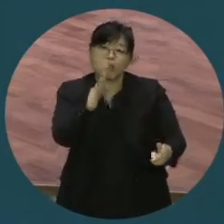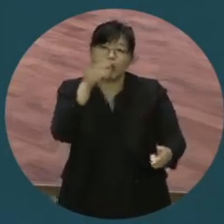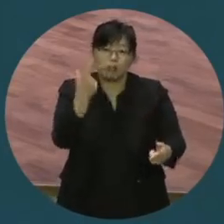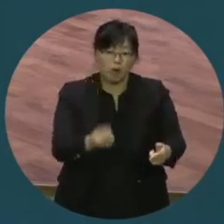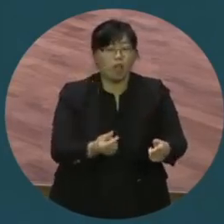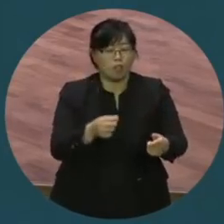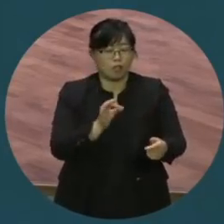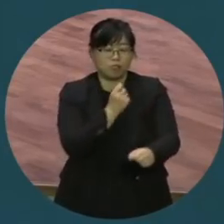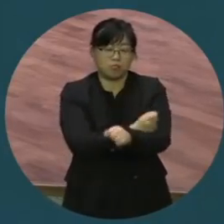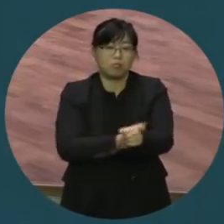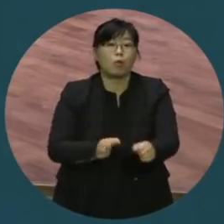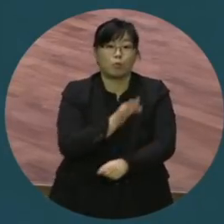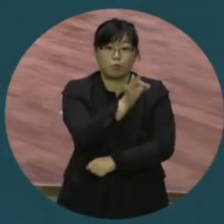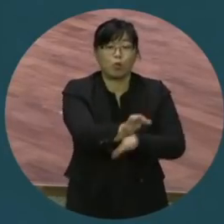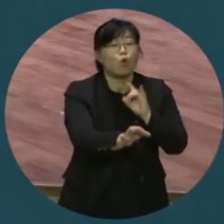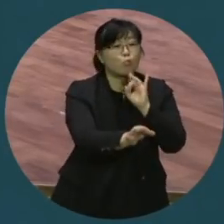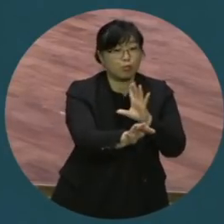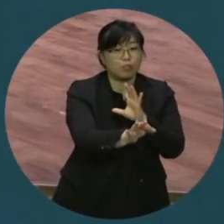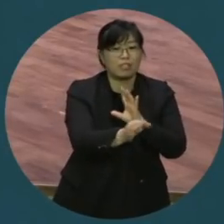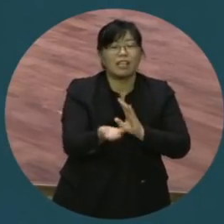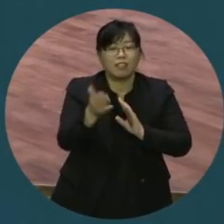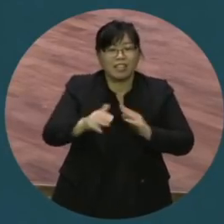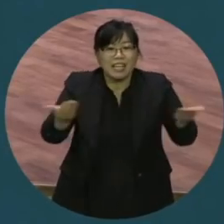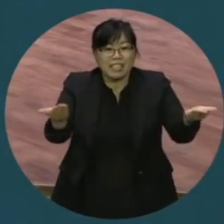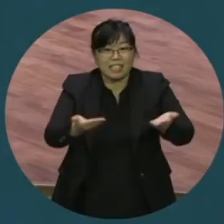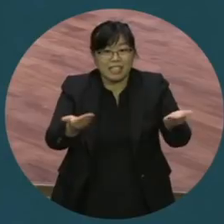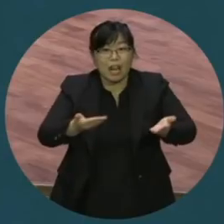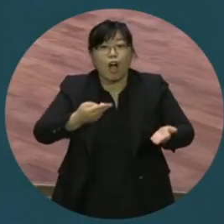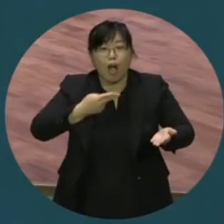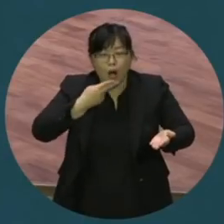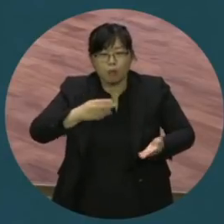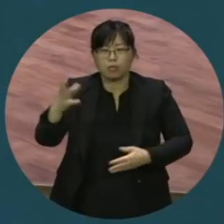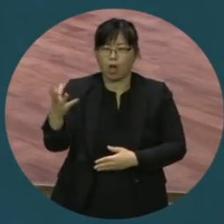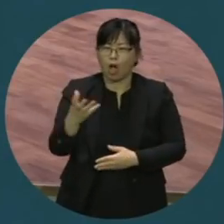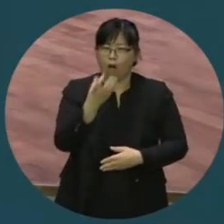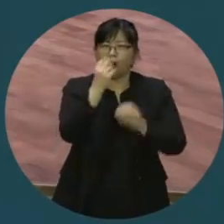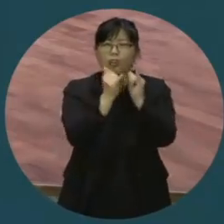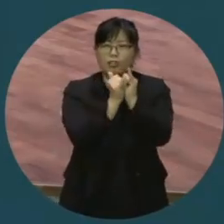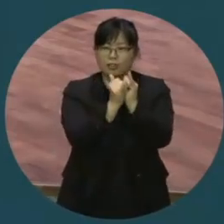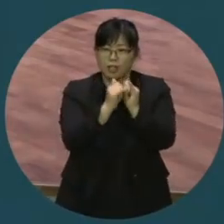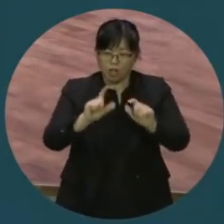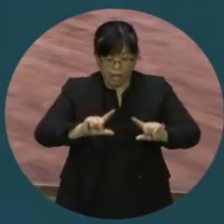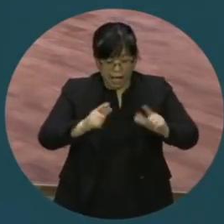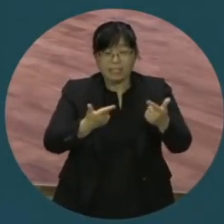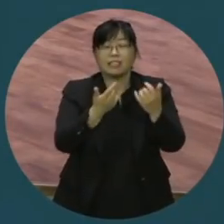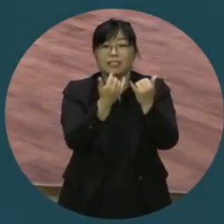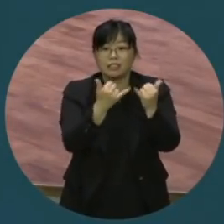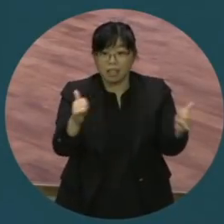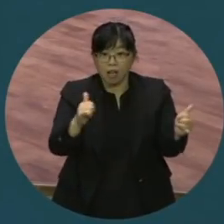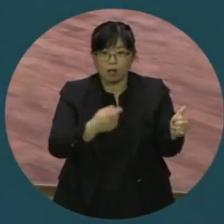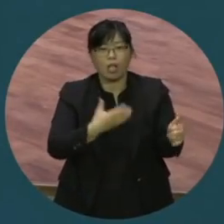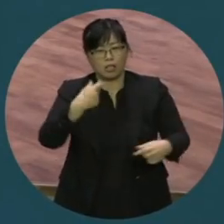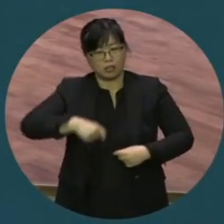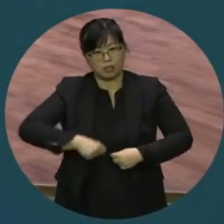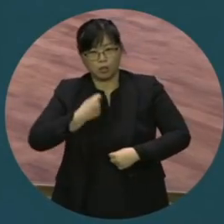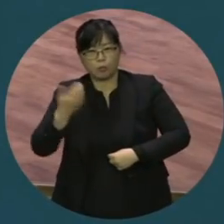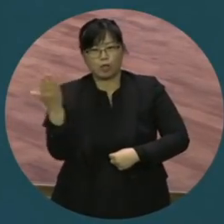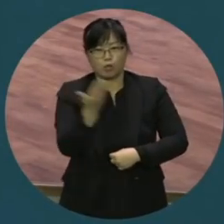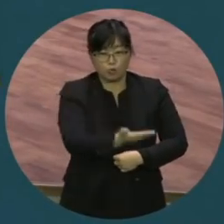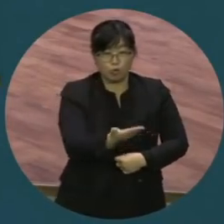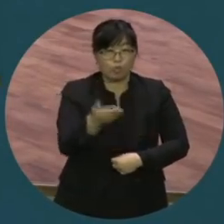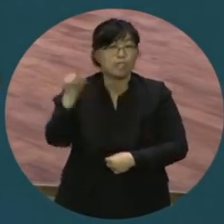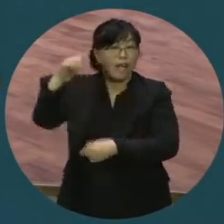여겨지거니와 일을 아니할지라도 경건하지 아니하는 자를 의롭다 하시는 이를 믿는 자에게는 그의 믿음을